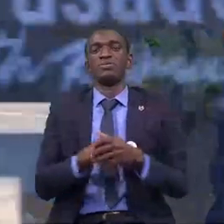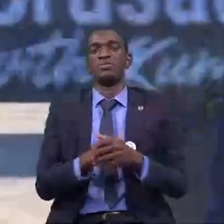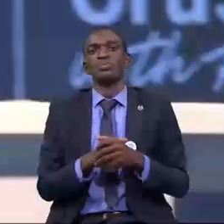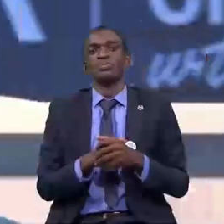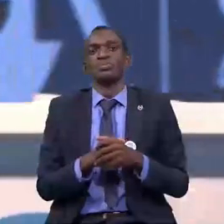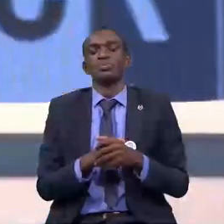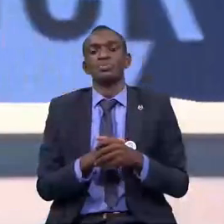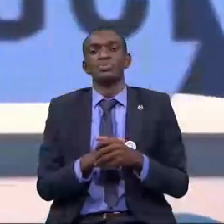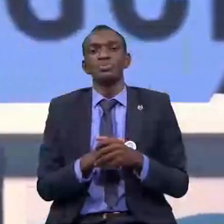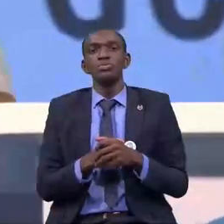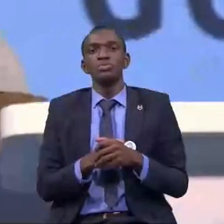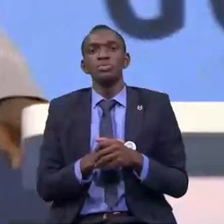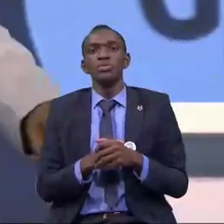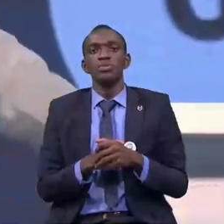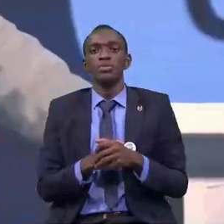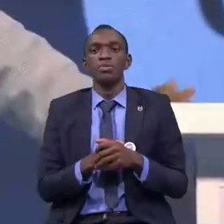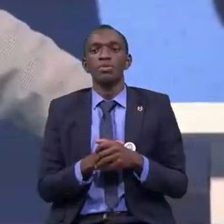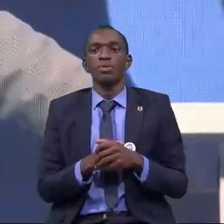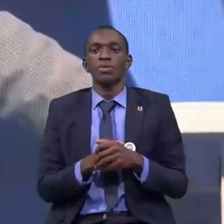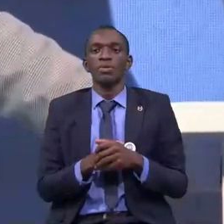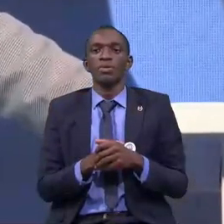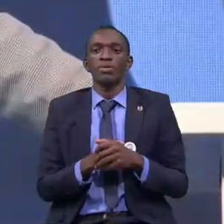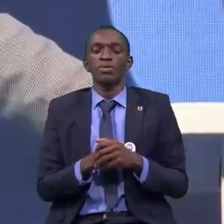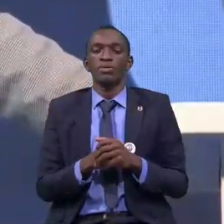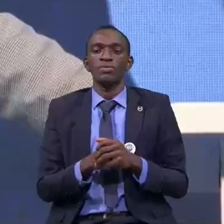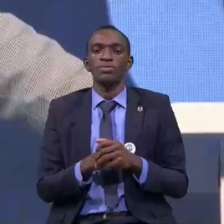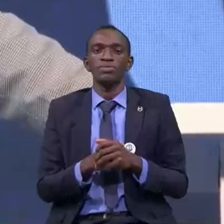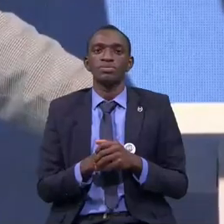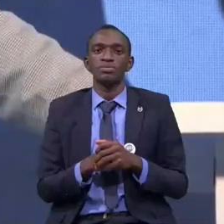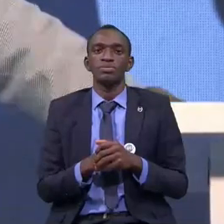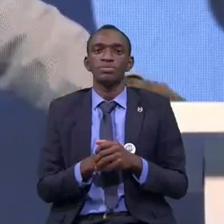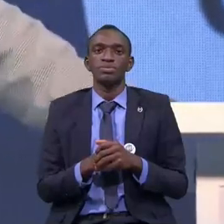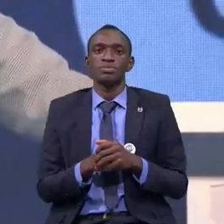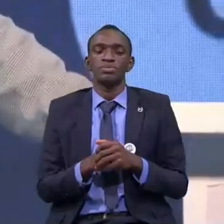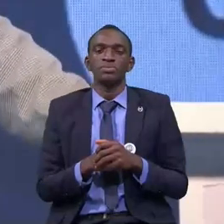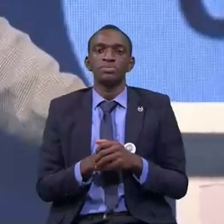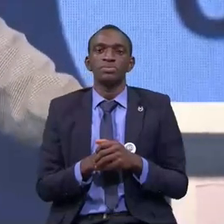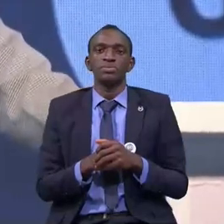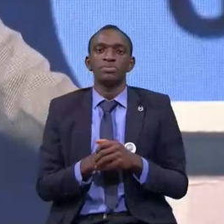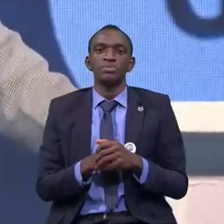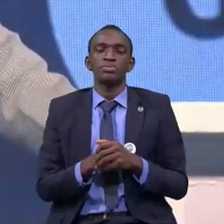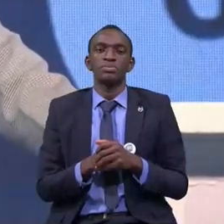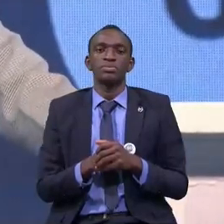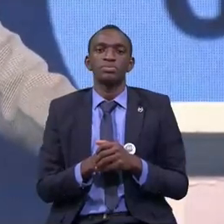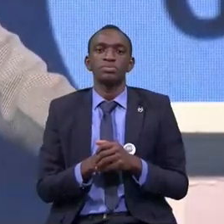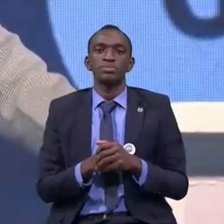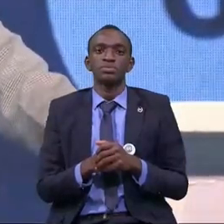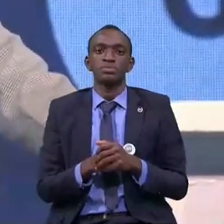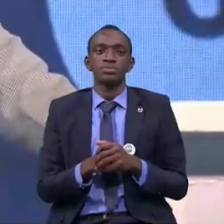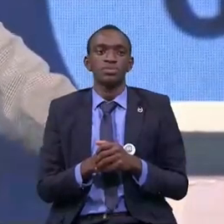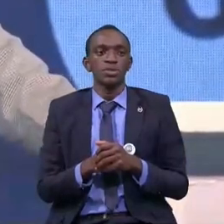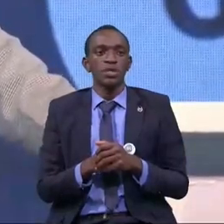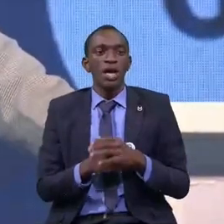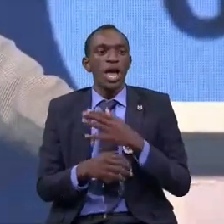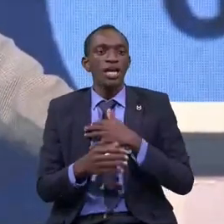Des séraphins se tenaient au-dessus de lui, ils avaient chacun six ailes, deux dont ils se couvraient la face, deux dont ils se couvraient les pieds, et deux dont ils se servaient